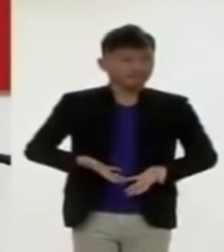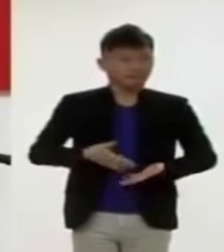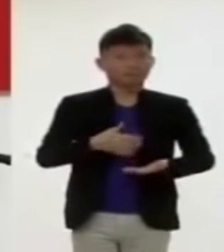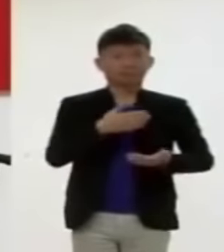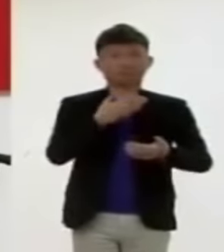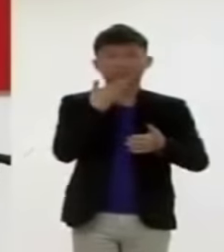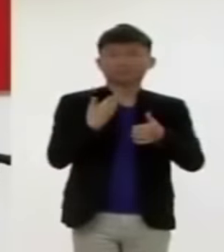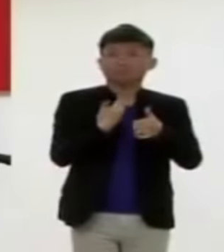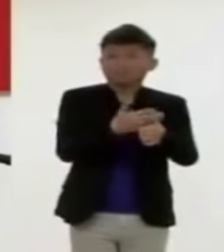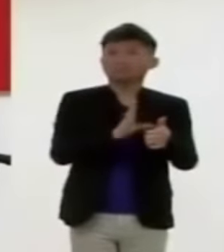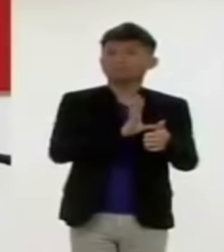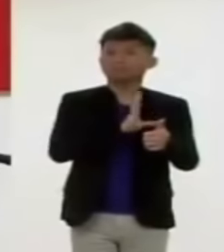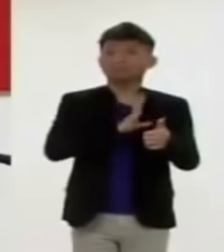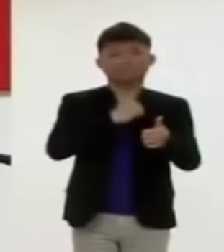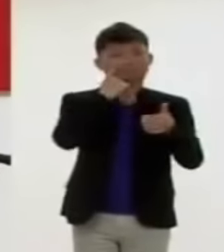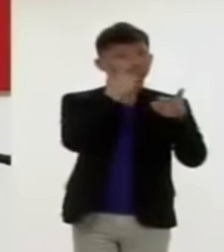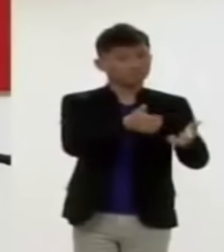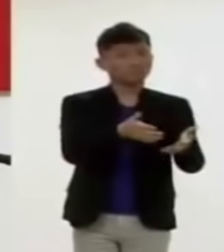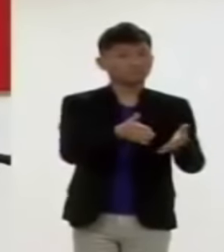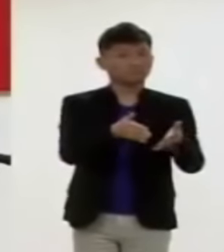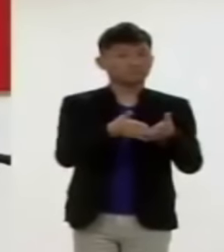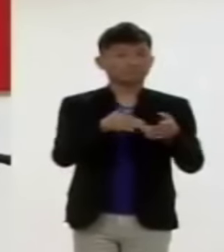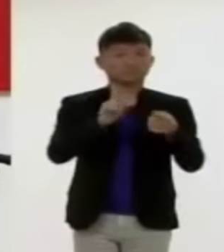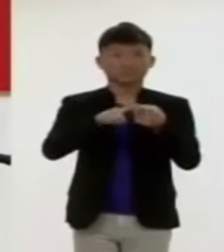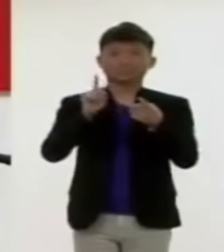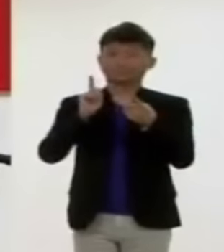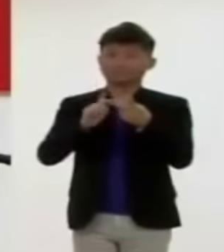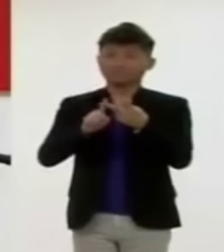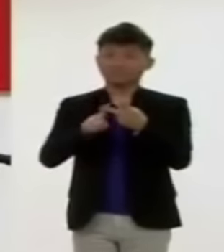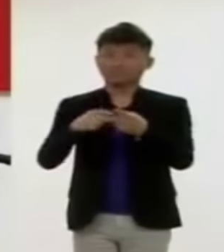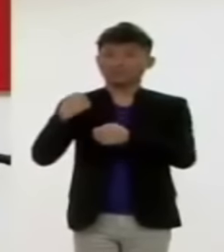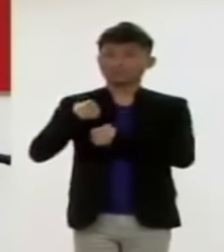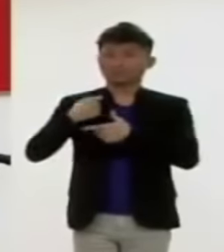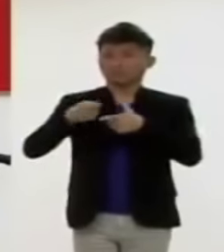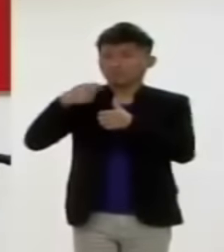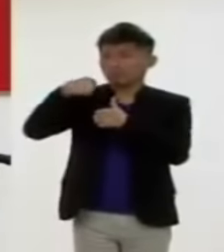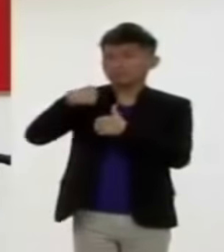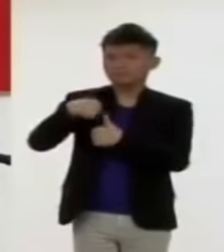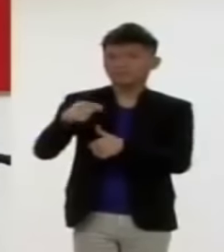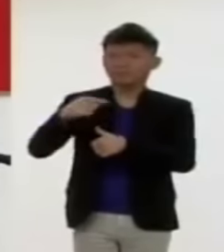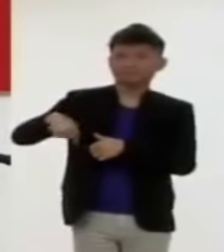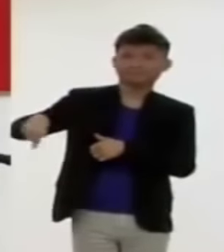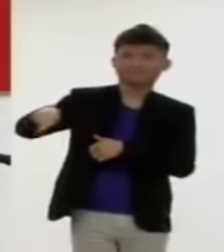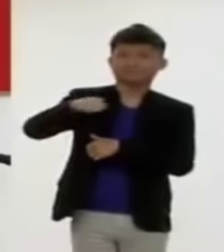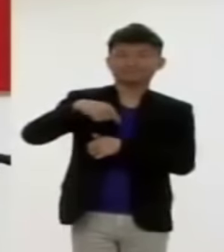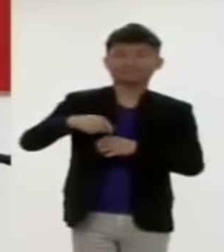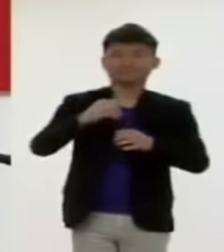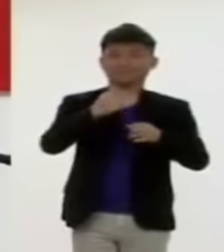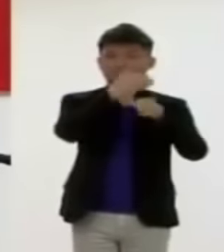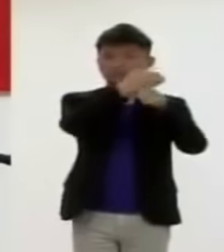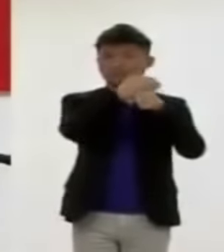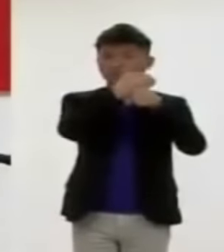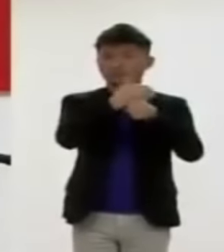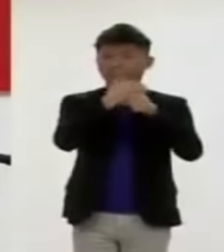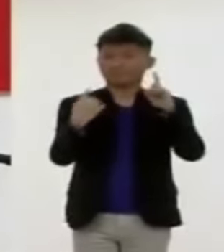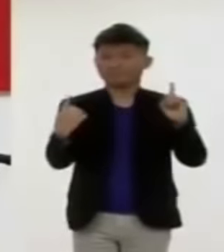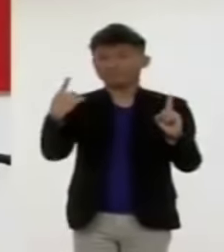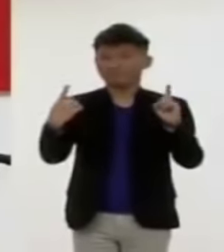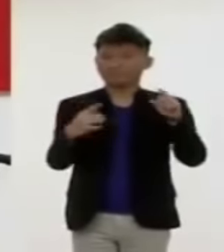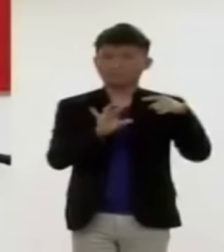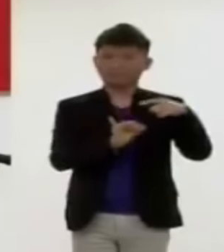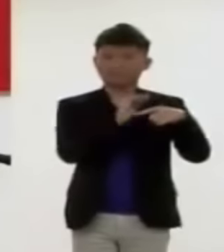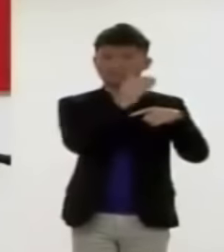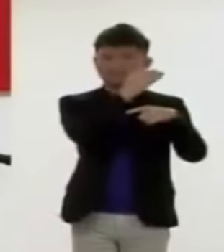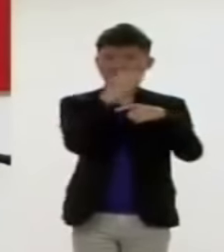是一个尊严。第二个，把我们军公教的尊严只比总统的9%多9%，这像话